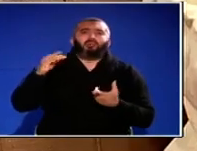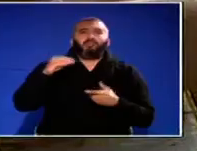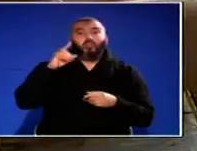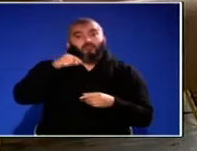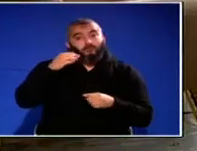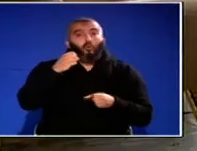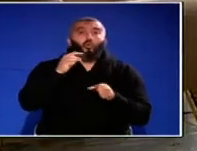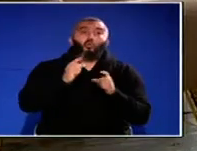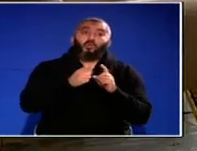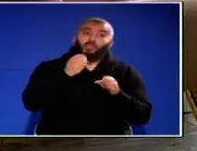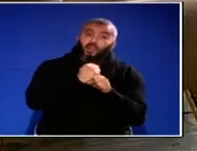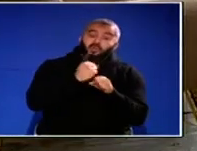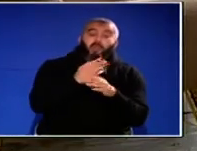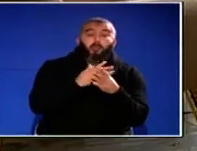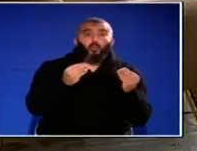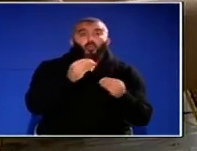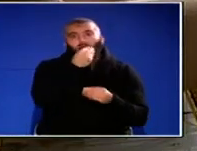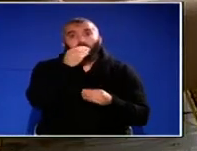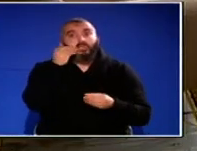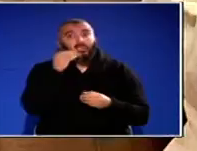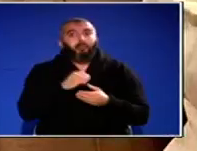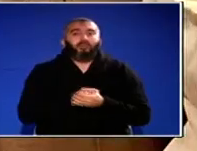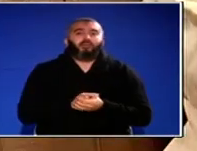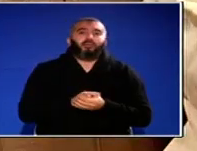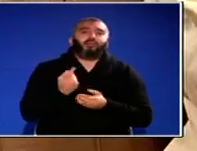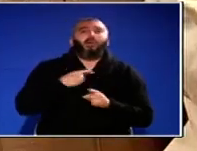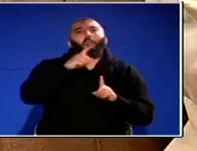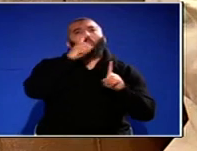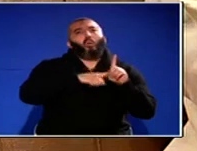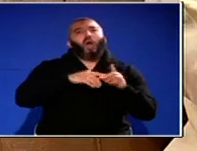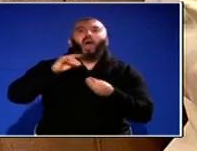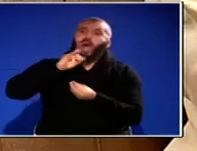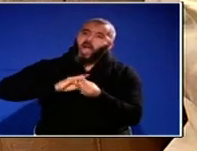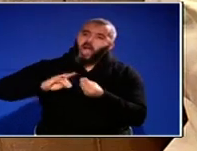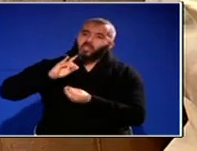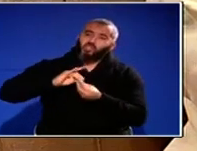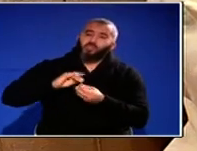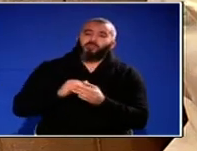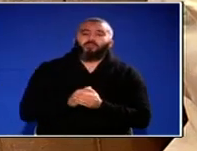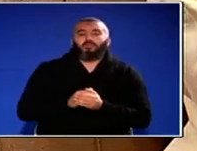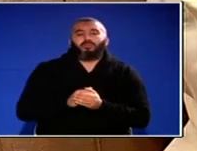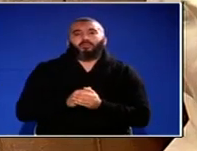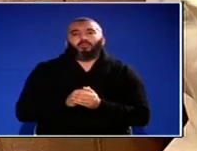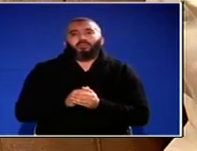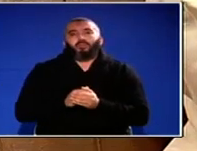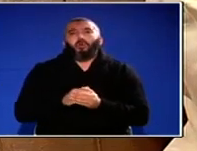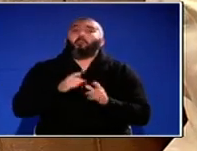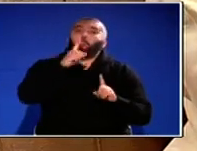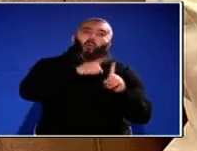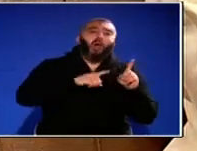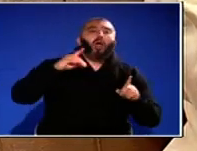أما ذي الحجة وذي القعدة ومحرم، فذو الحجة وذو القعدة هما أشهر الحج،